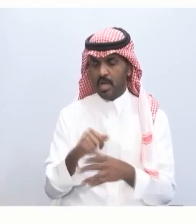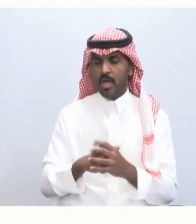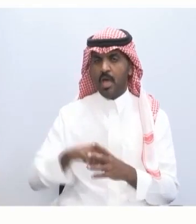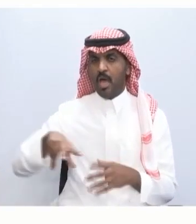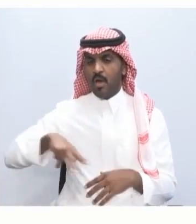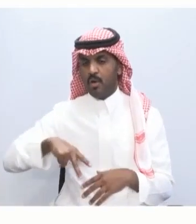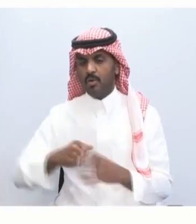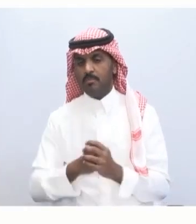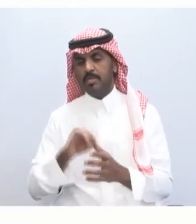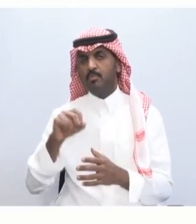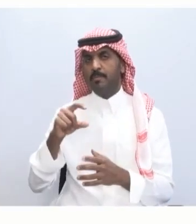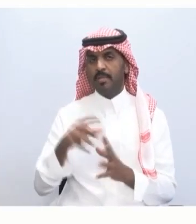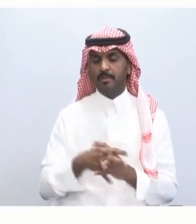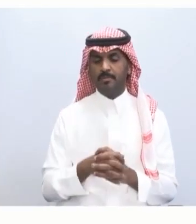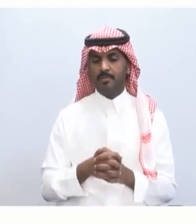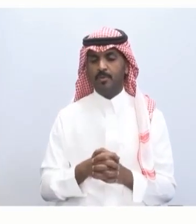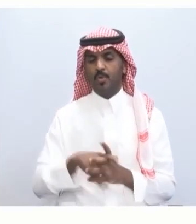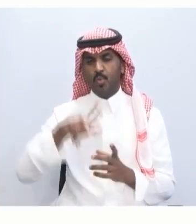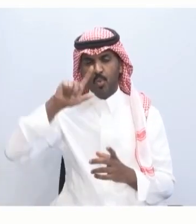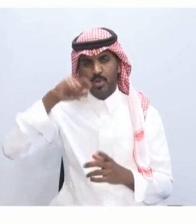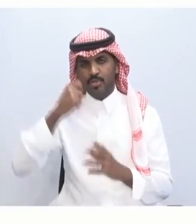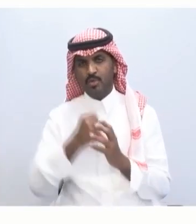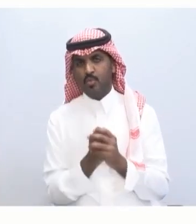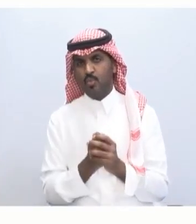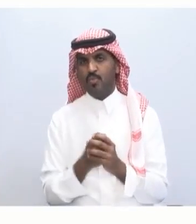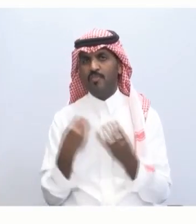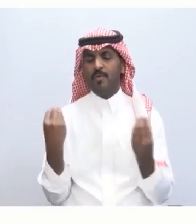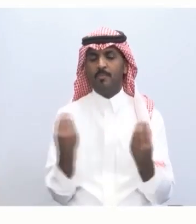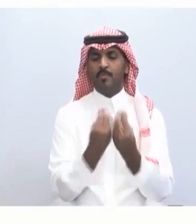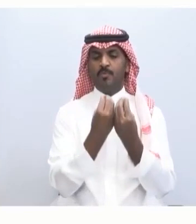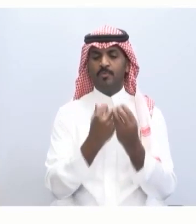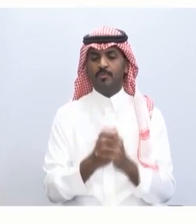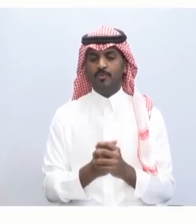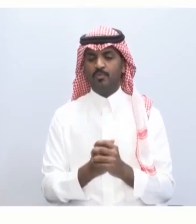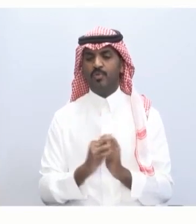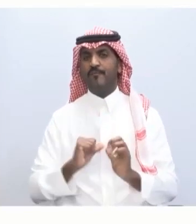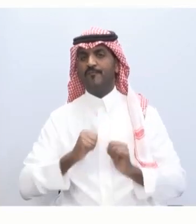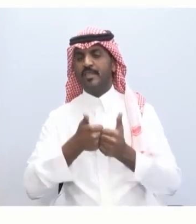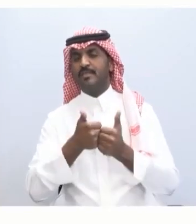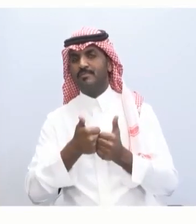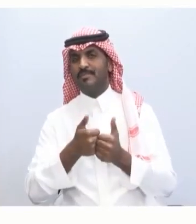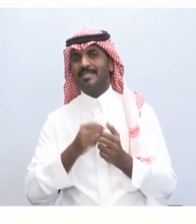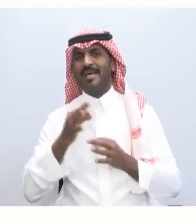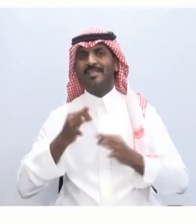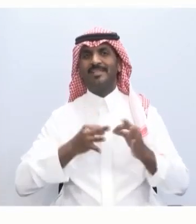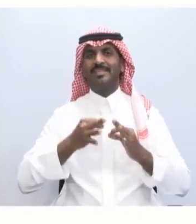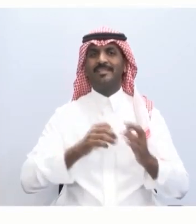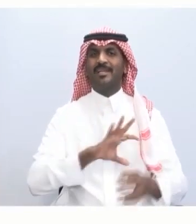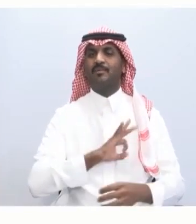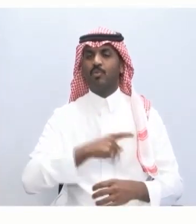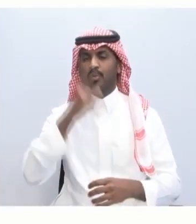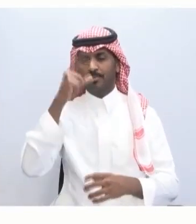الامير محمد ورجاله وانضموا معه لكي ينفذ ما قام بتخطيطه رحمه